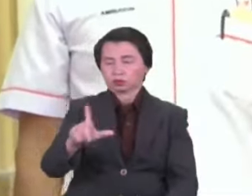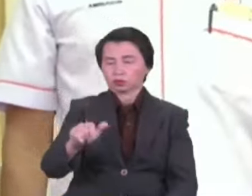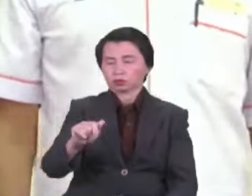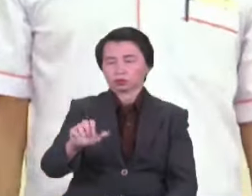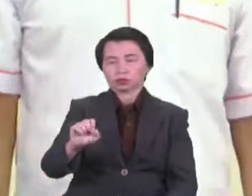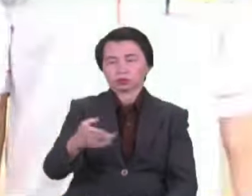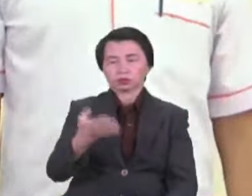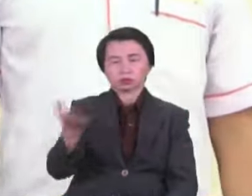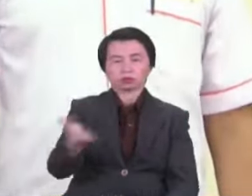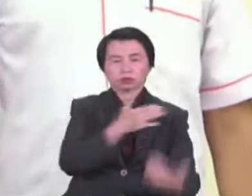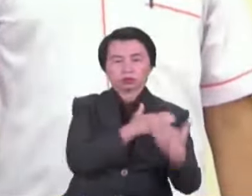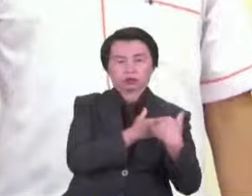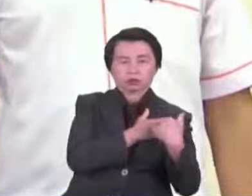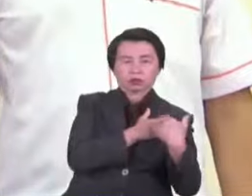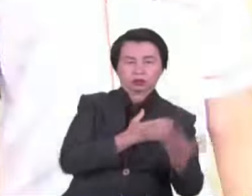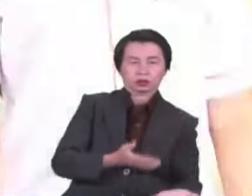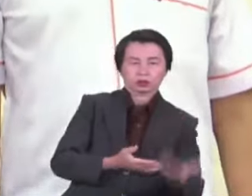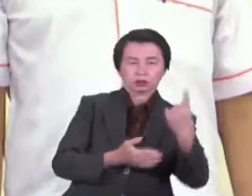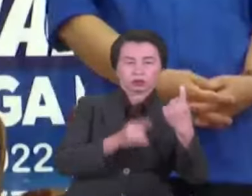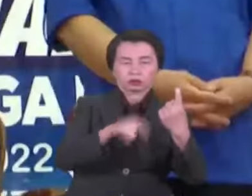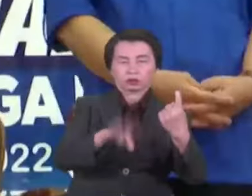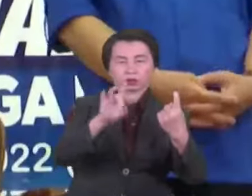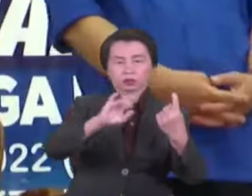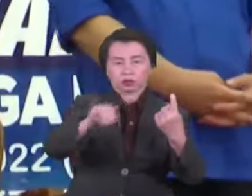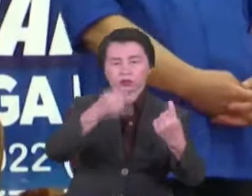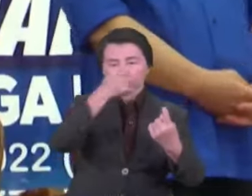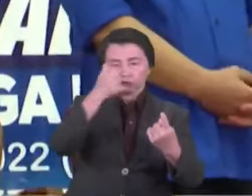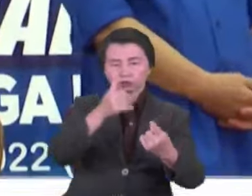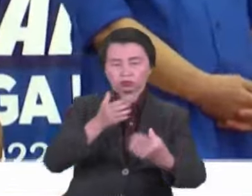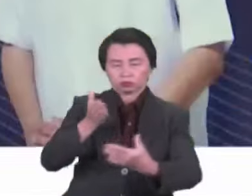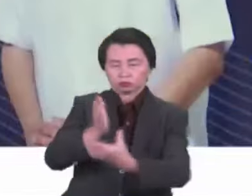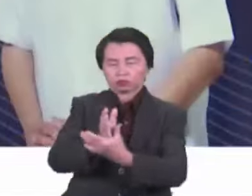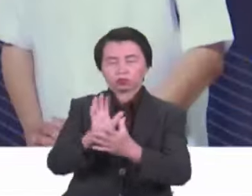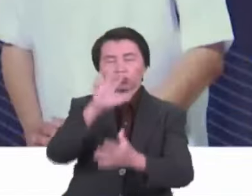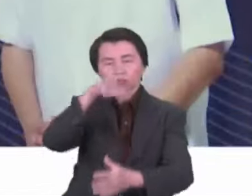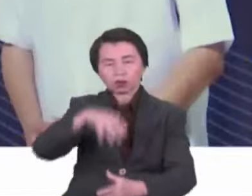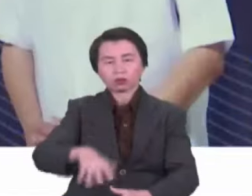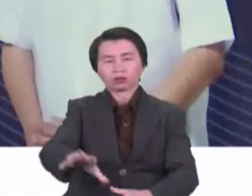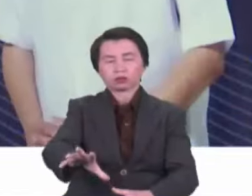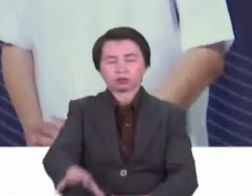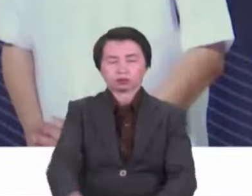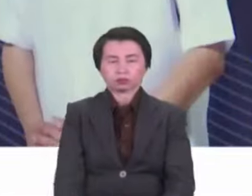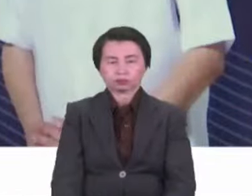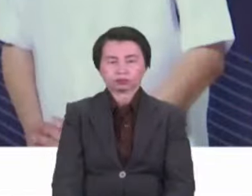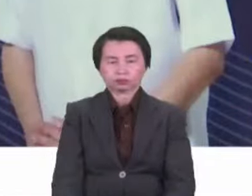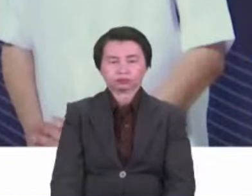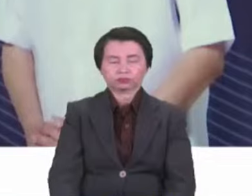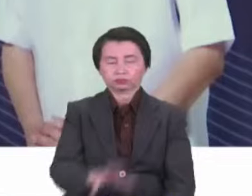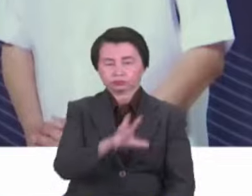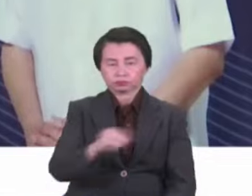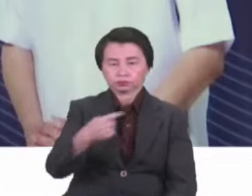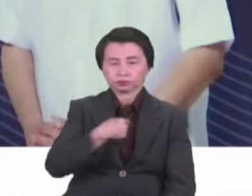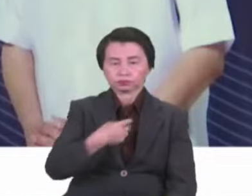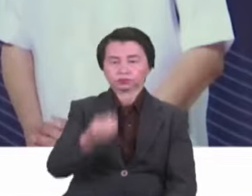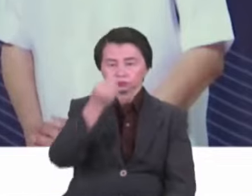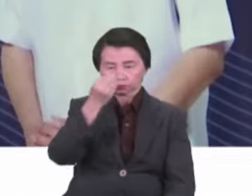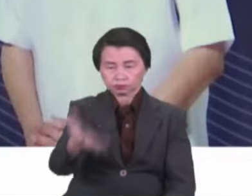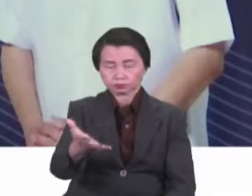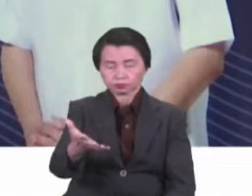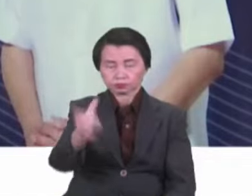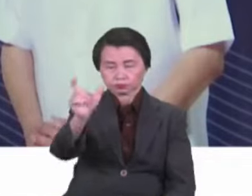terpaksa menanggung kerugian RM1.8 juta akibat serangan gajah. Selain daripada itu, saya beritahu kepada pengurus